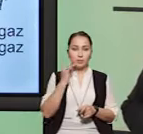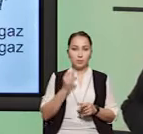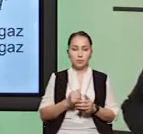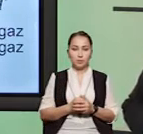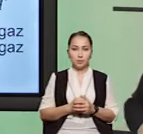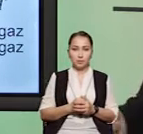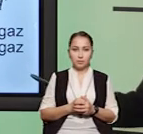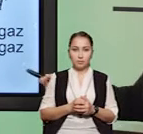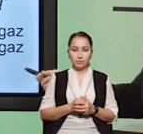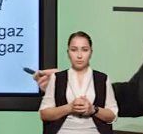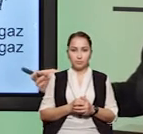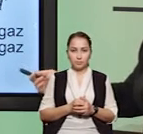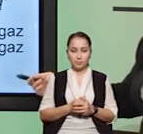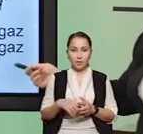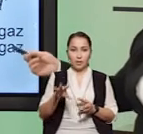doimiysi deyiladi.